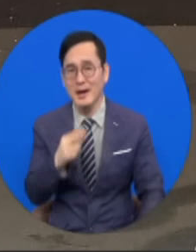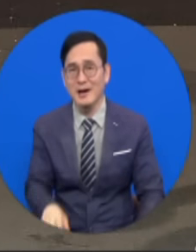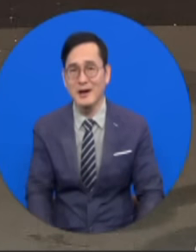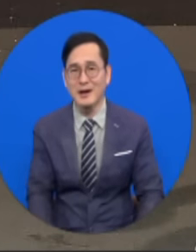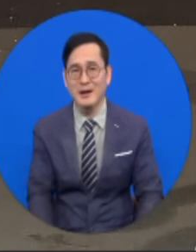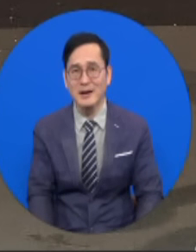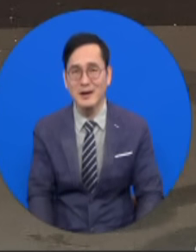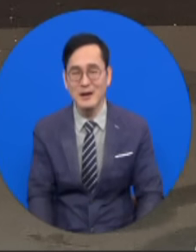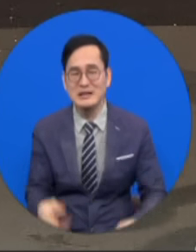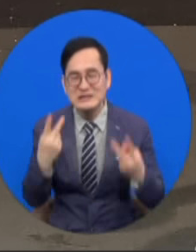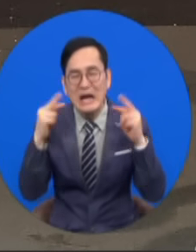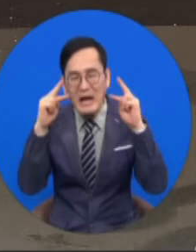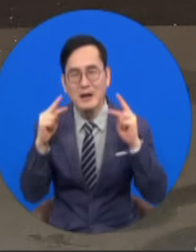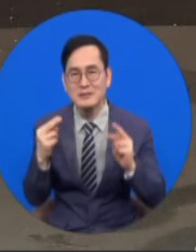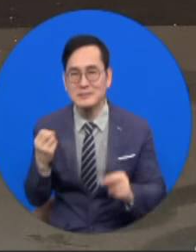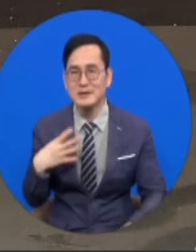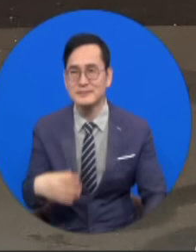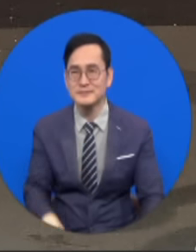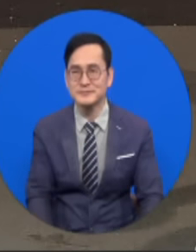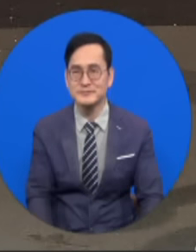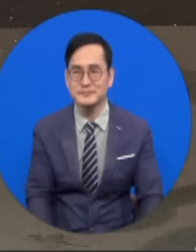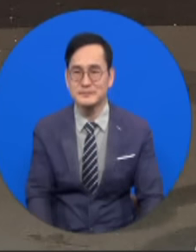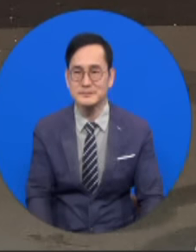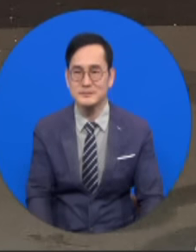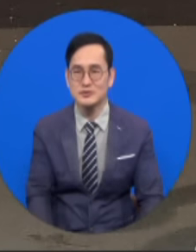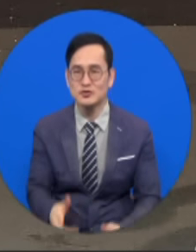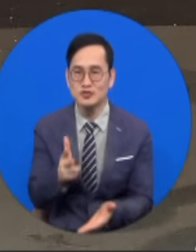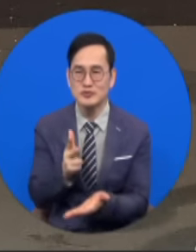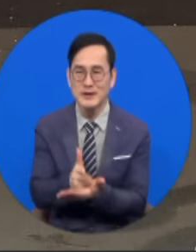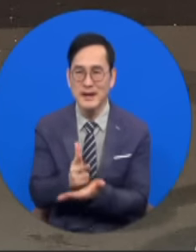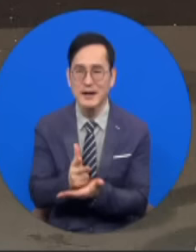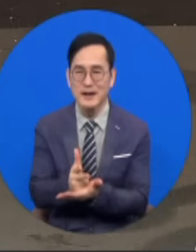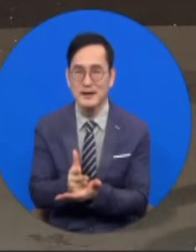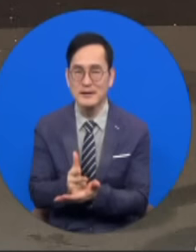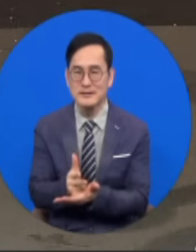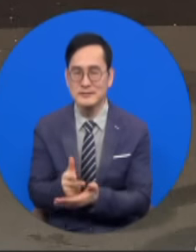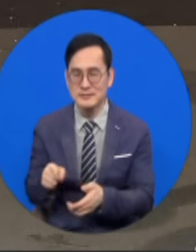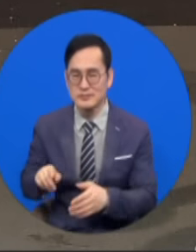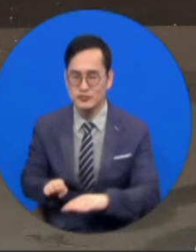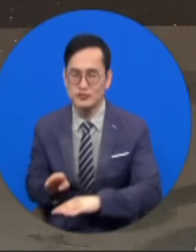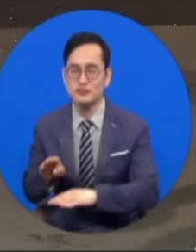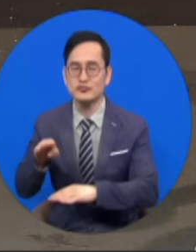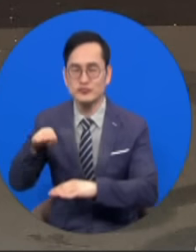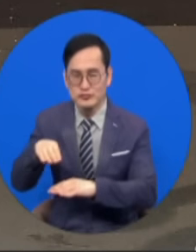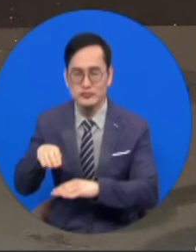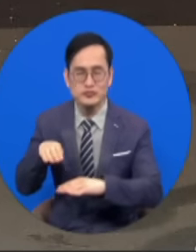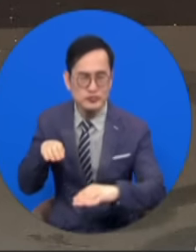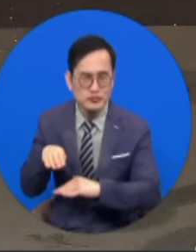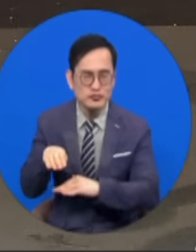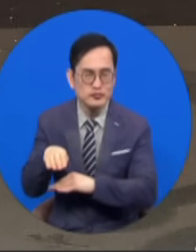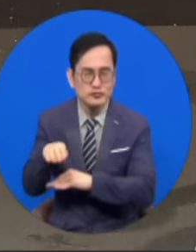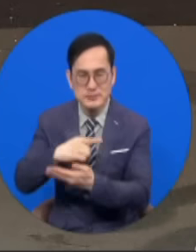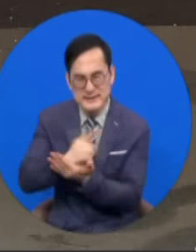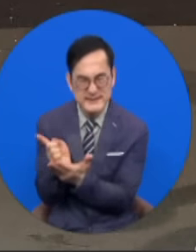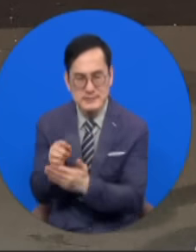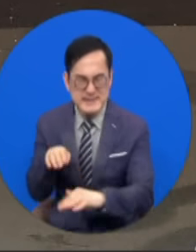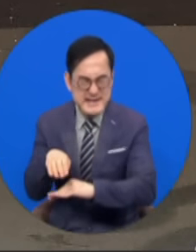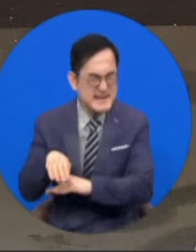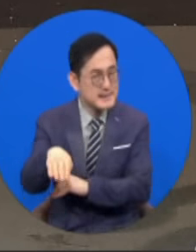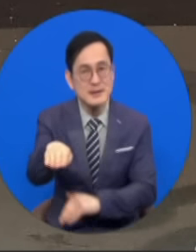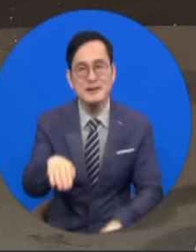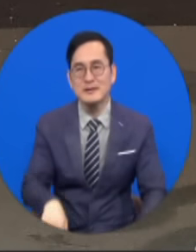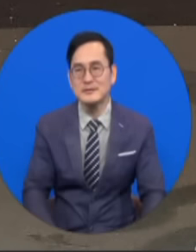오인했다 라고 정했어요 주차장에 약간 턱이 있는 출입구 쪽에서 가속이 시작된 걸로 파악된다라고 발표를